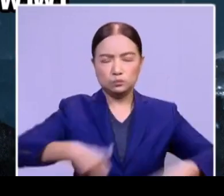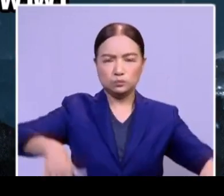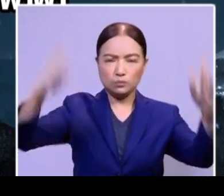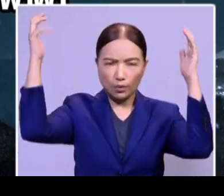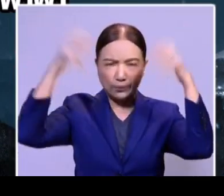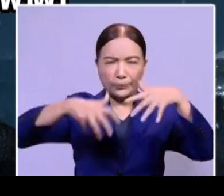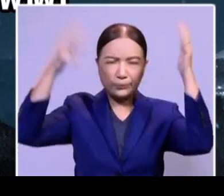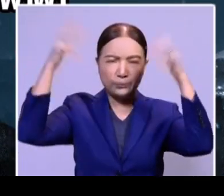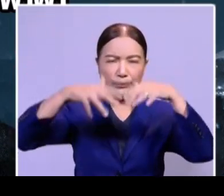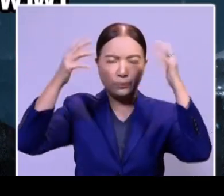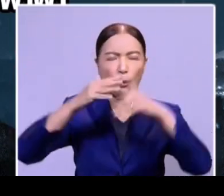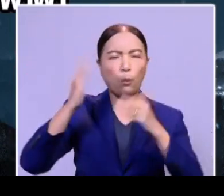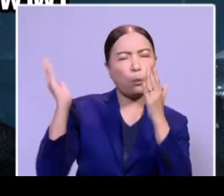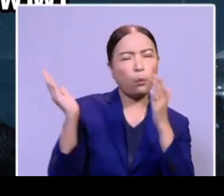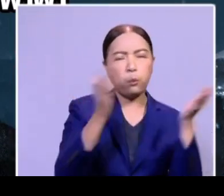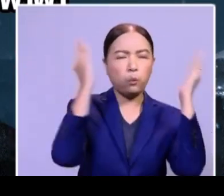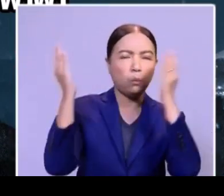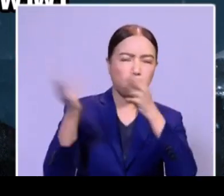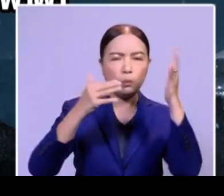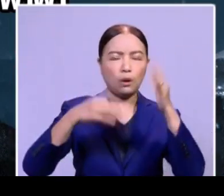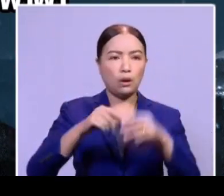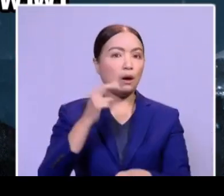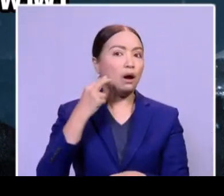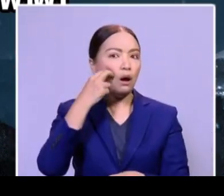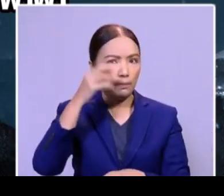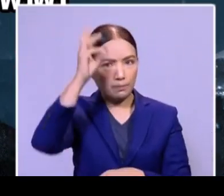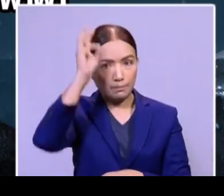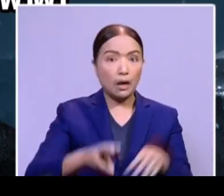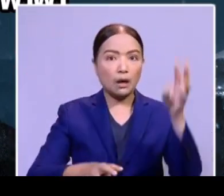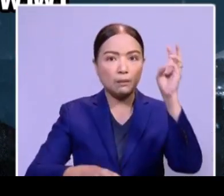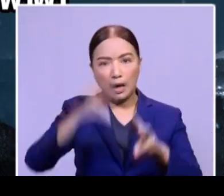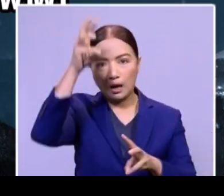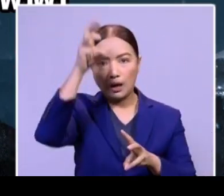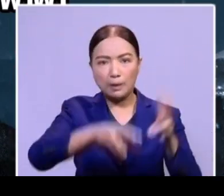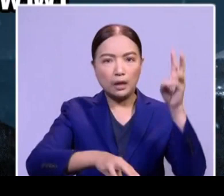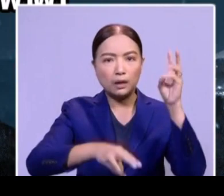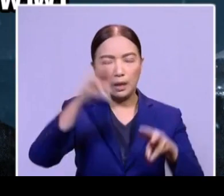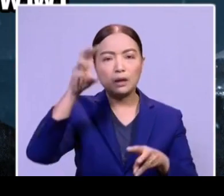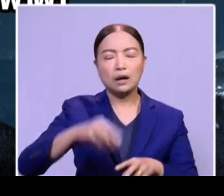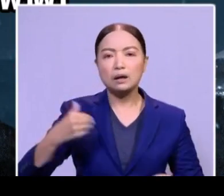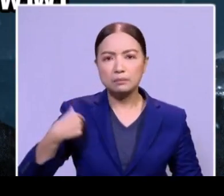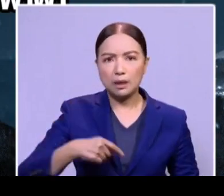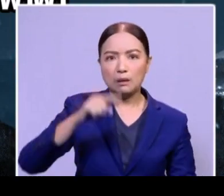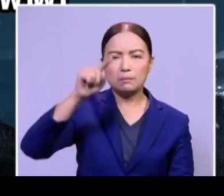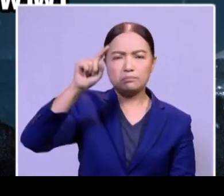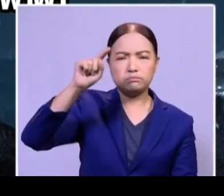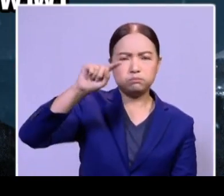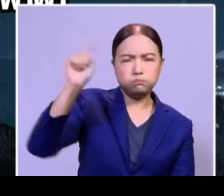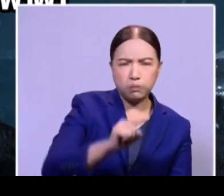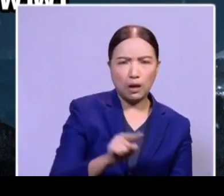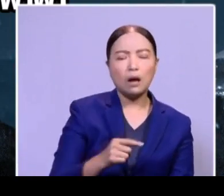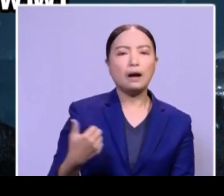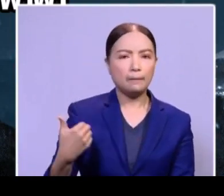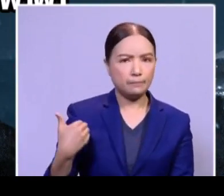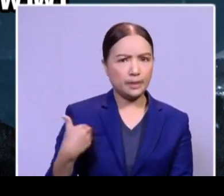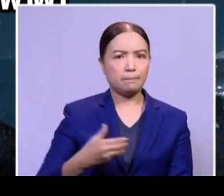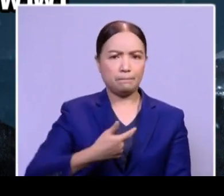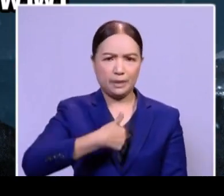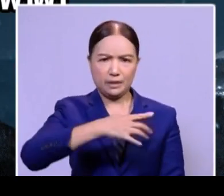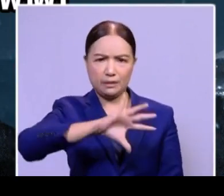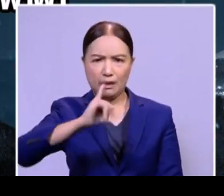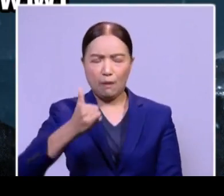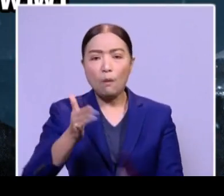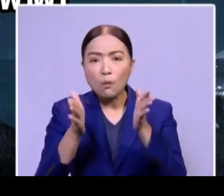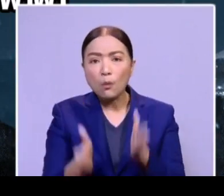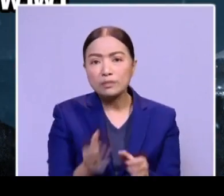องลมกระโชกแรงนะครับและมีลูกเห็บตกต่อได้ในบางพื้นที่และอาจจะเกิดฟ้าผ่าได้ด้วยนะฮะเพราะฉะนั้นเนี่ยเกษตร